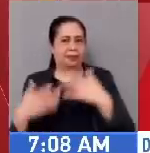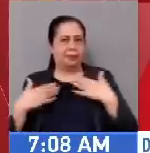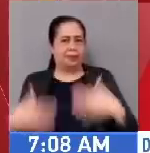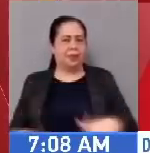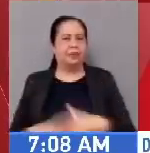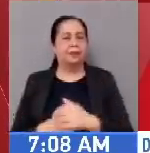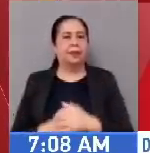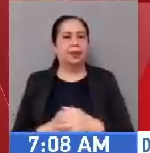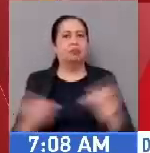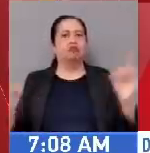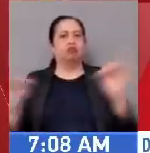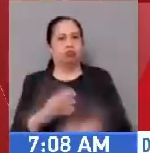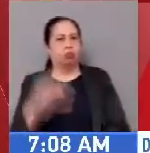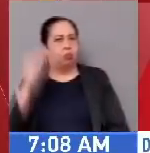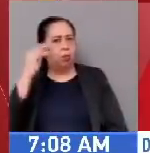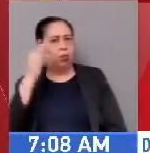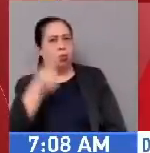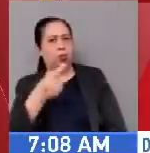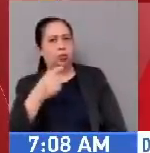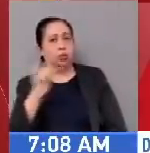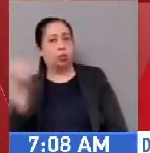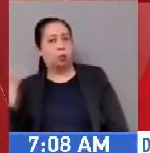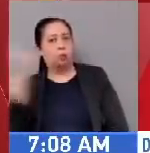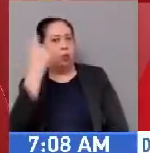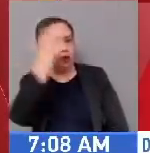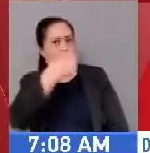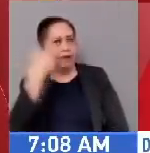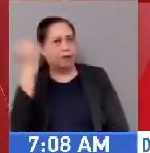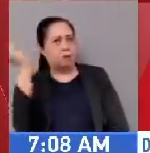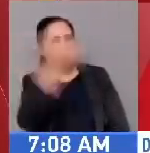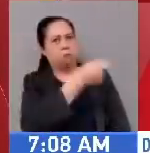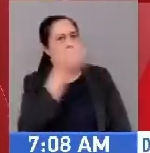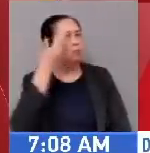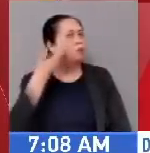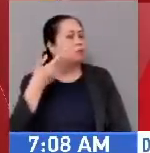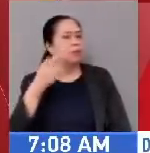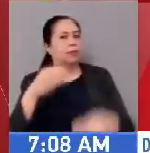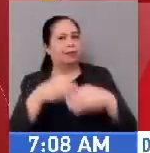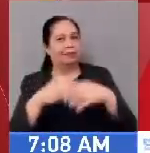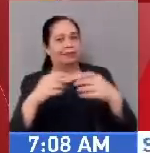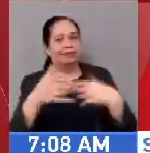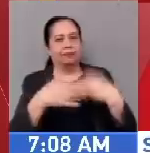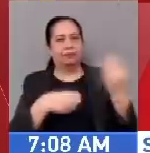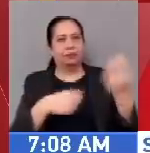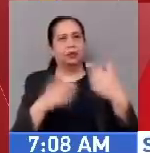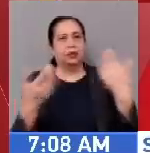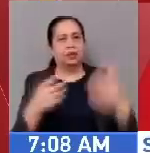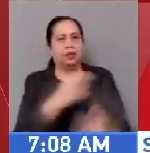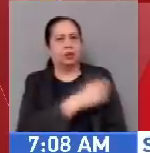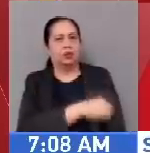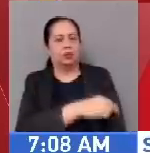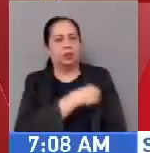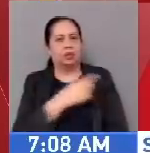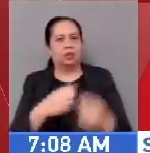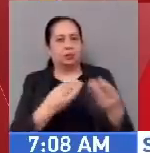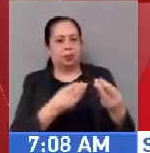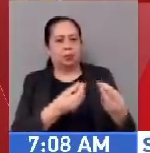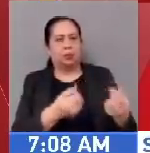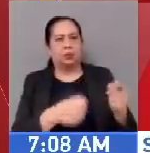si Molina at tinaga sa mukha si Tibok. Nakalabas na ng ospital si Molina habang nagpapagaling pa si